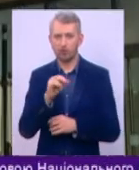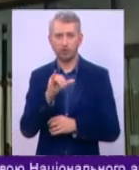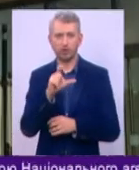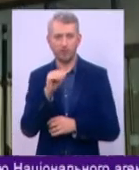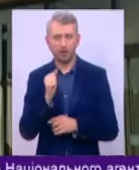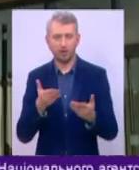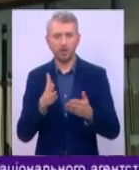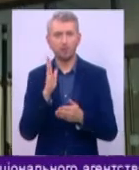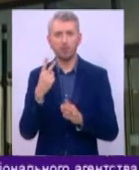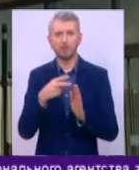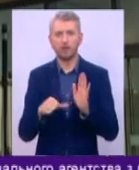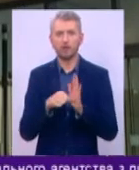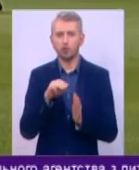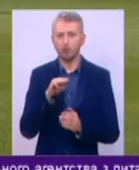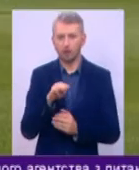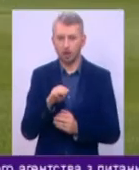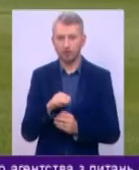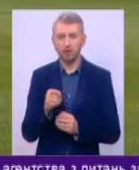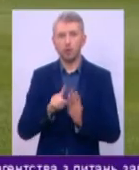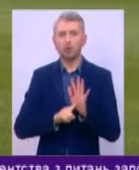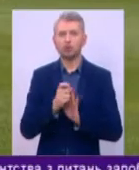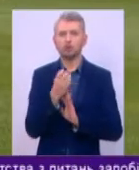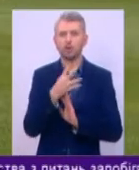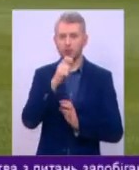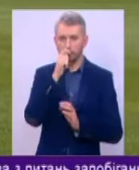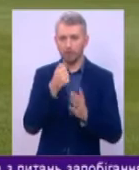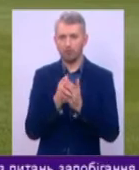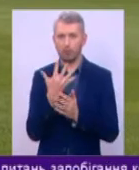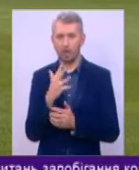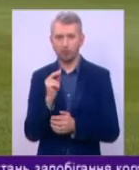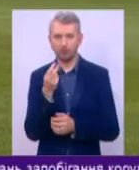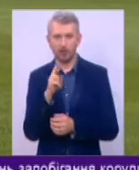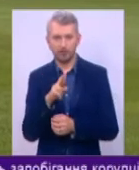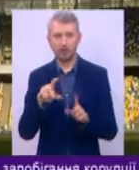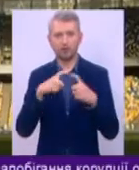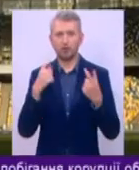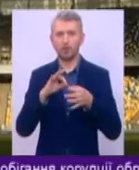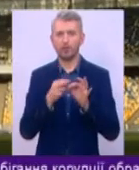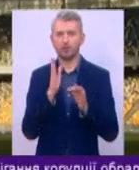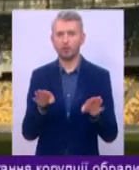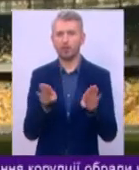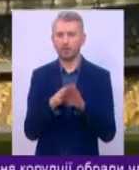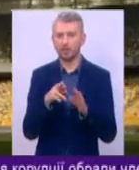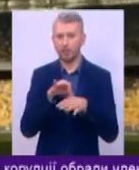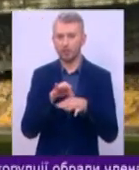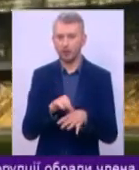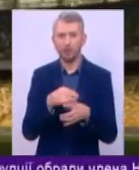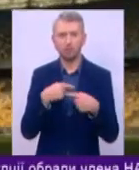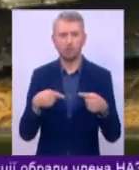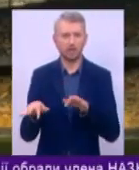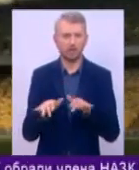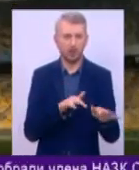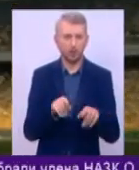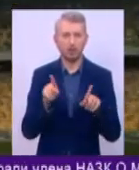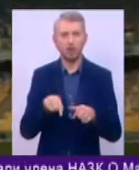який відбудеться 26 травня. Тож із 14 квітня по 5 червня НСК «Олімпійський» буде закритий для проведення будь-яких